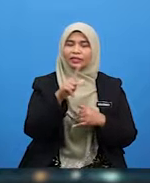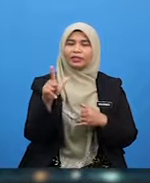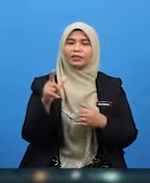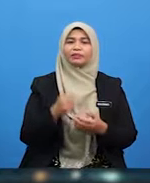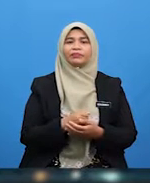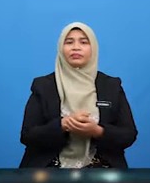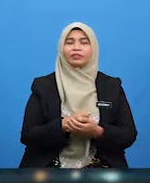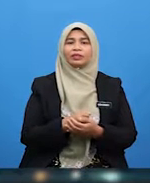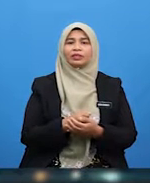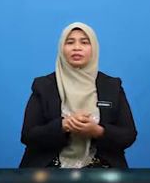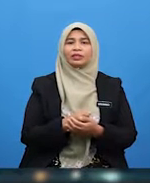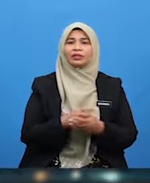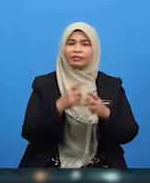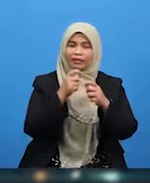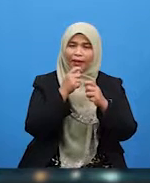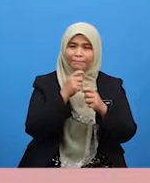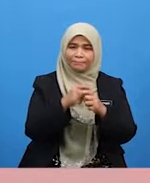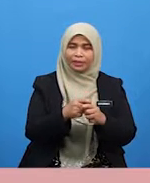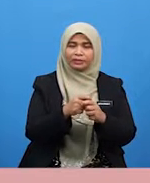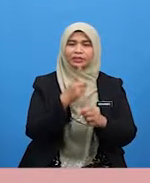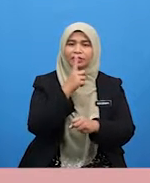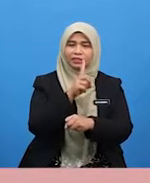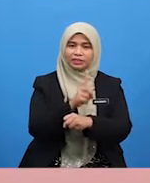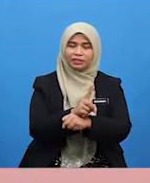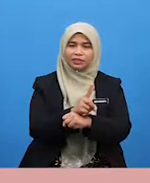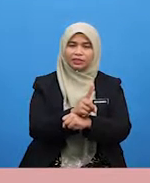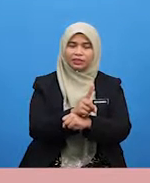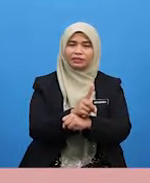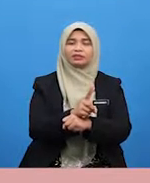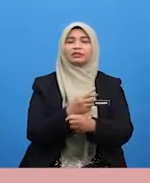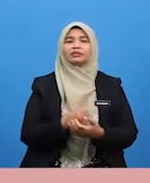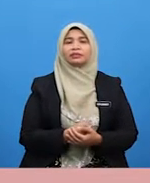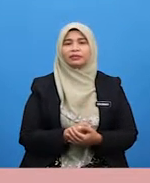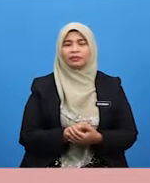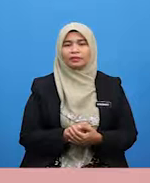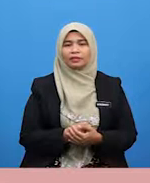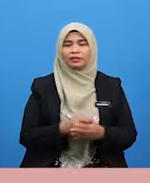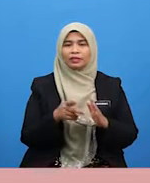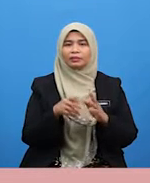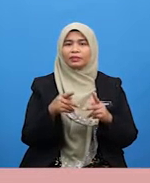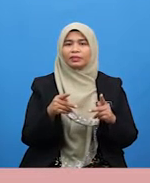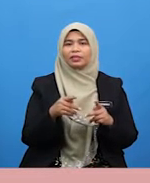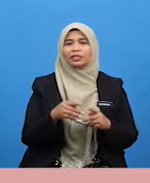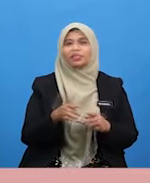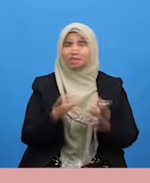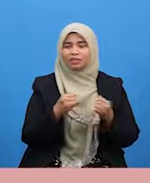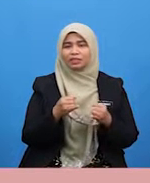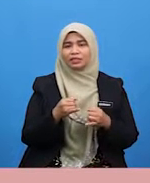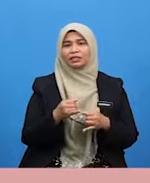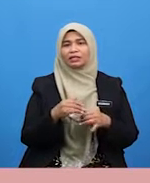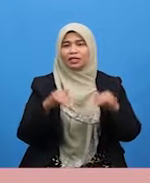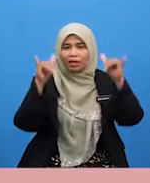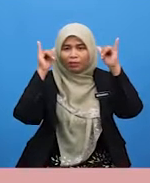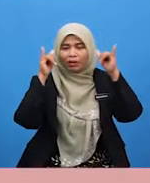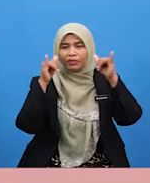ini ialah menepati janji. Peribahasa Melayu, jika kerbau dipegang pada